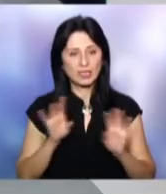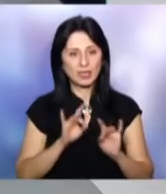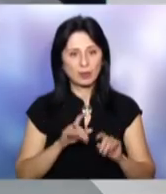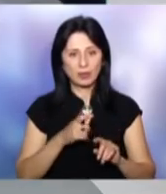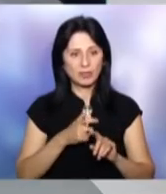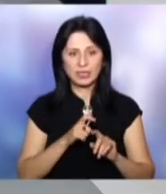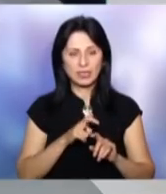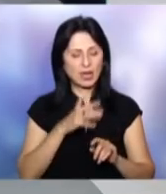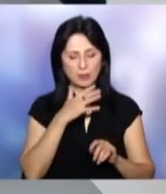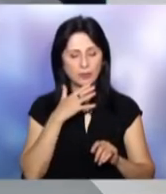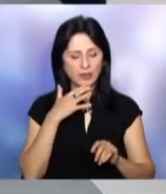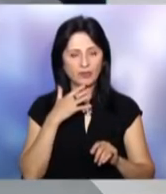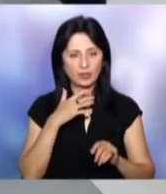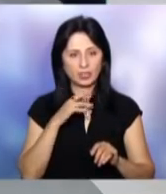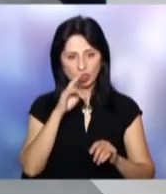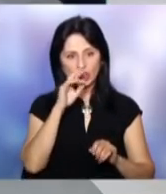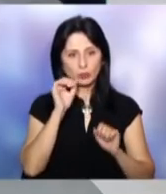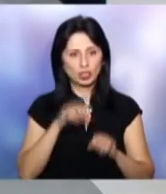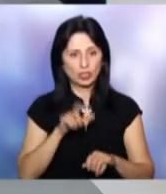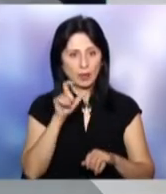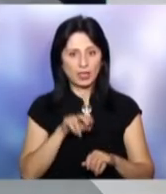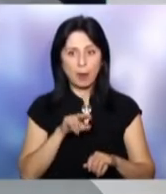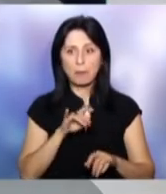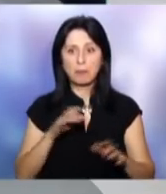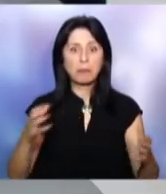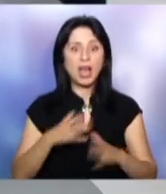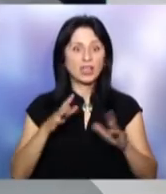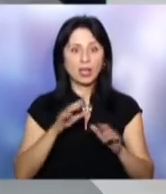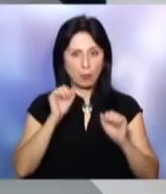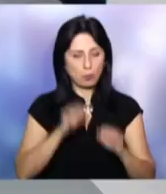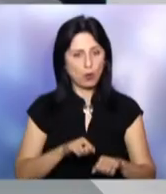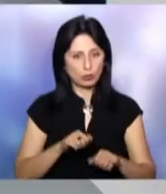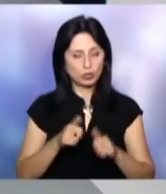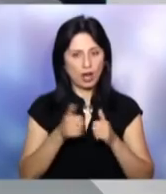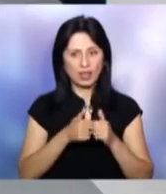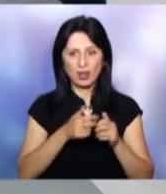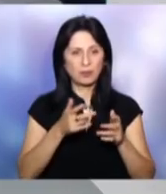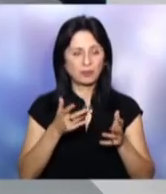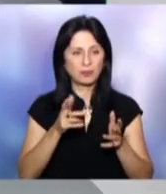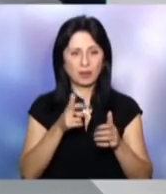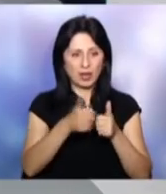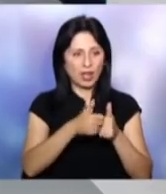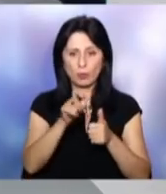იმიტომ რომ ძალიან ბევრი შეცდომა შეიძლება დავუშვათ ჩვენს გვერდით მყოფი ადამიანის